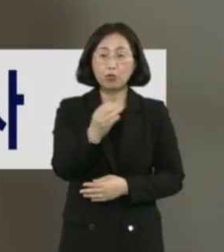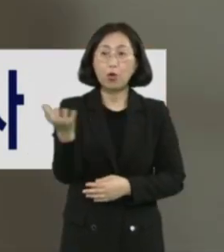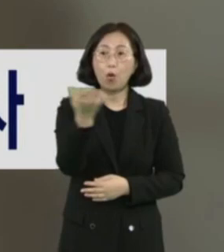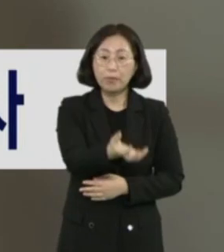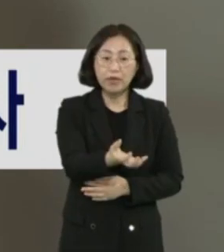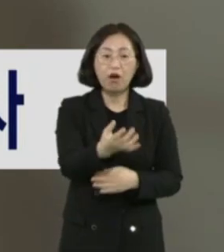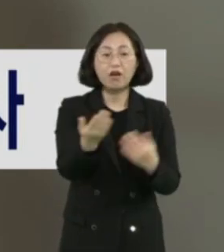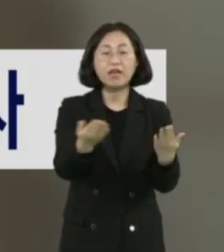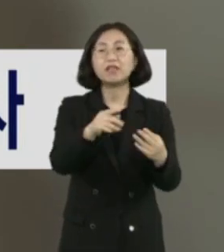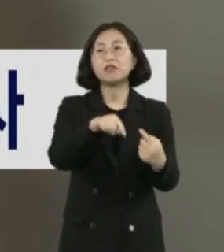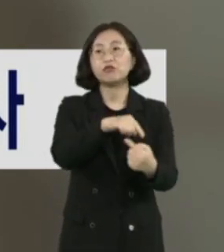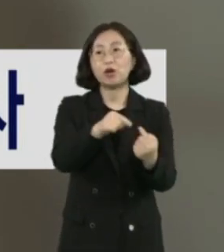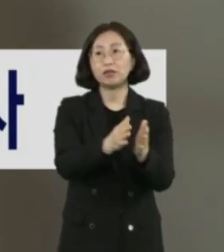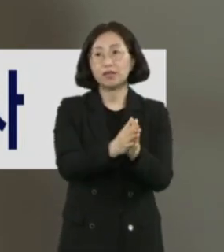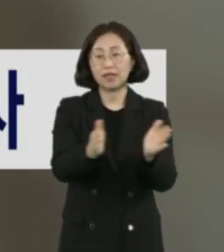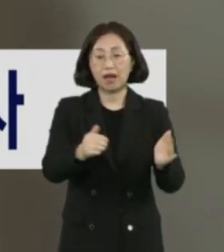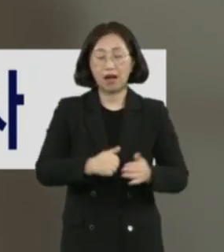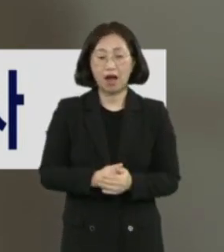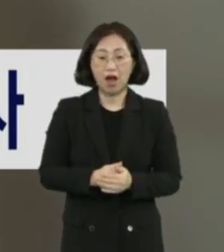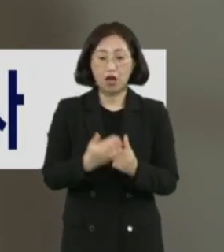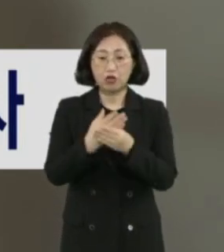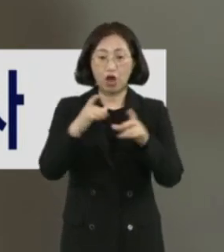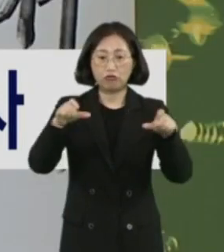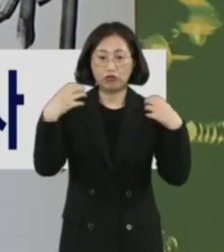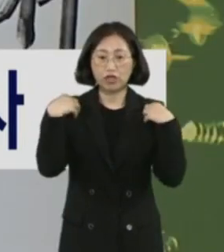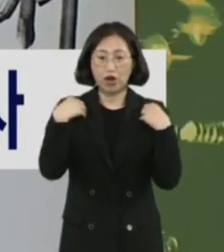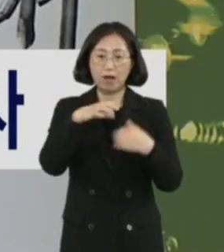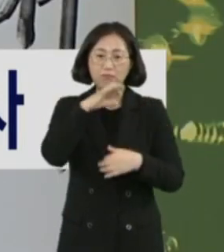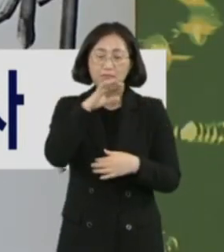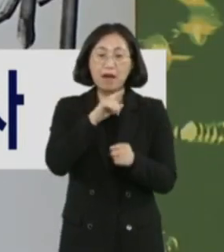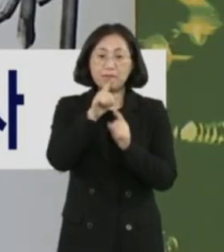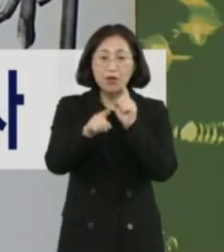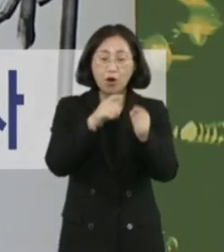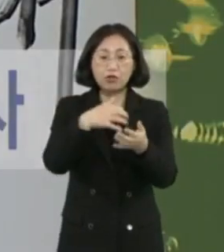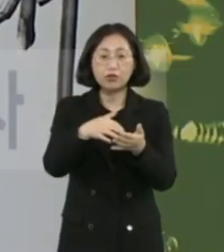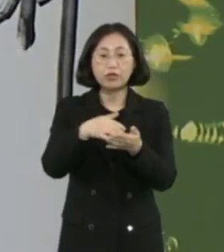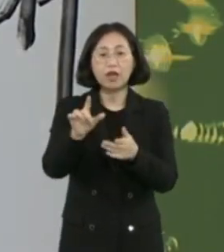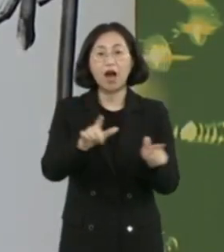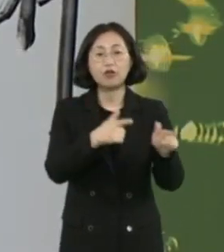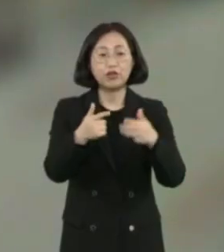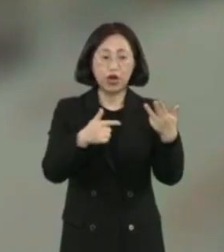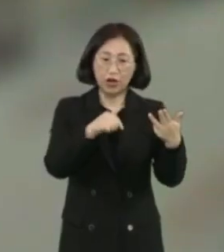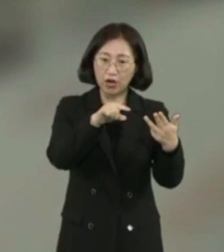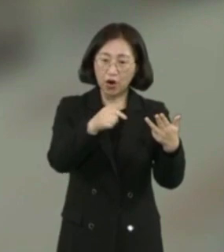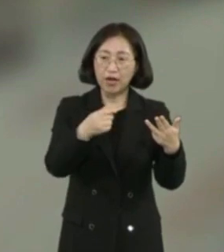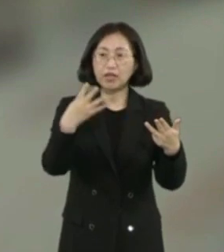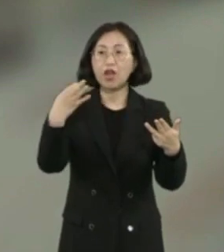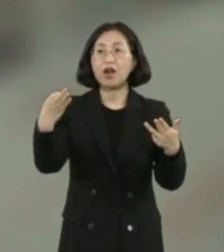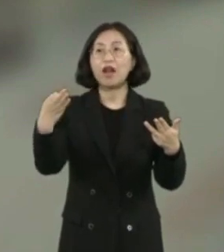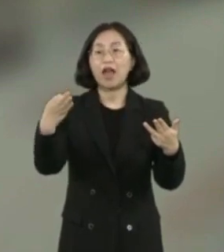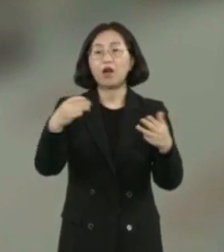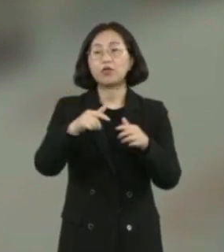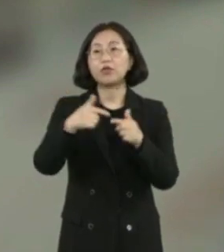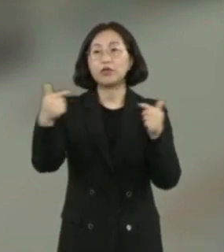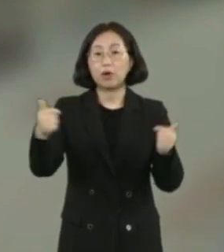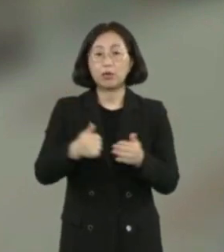영업을 시작했습니다. 한편 유성구청에 들어온 관련 민원은 하루 사이 8건에서 14건으로